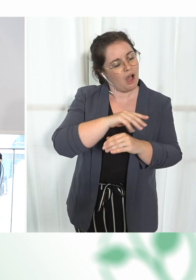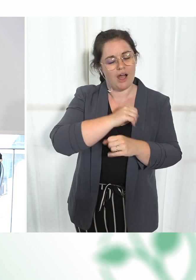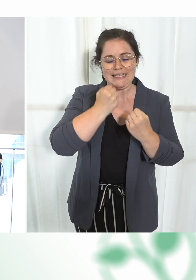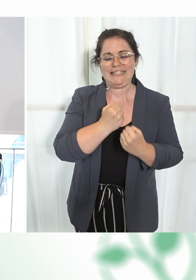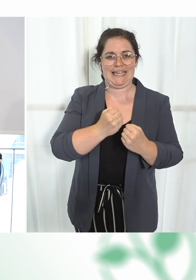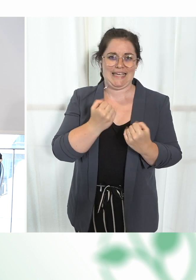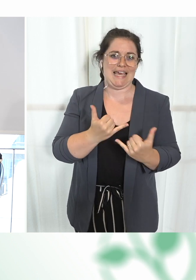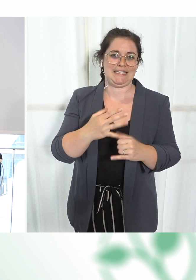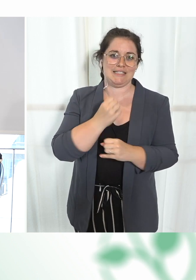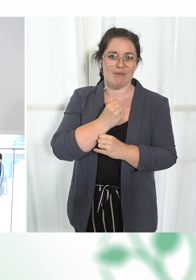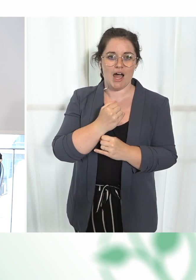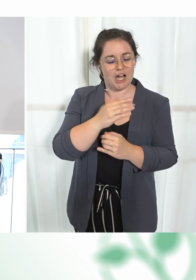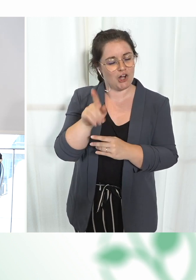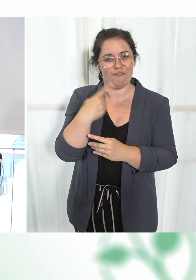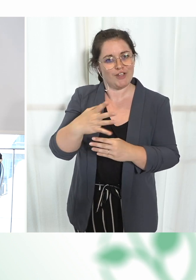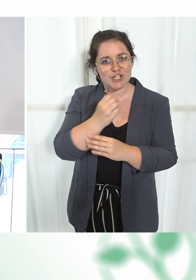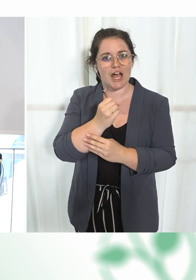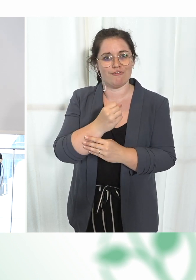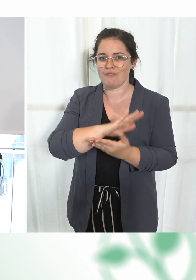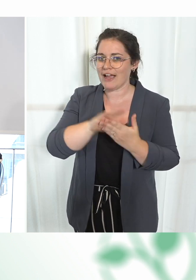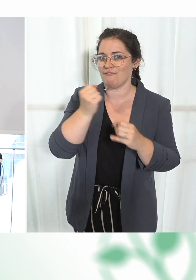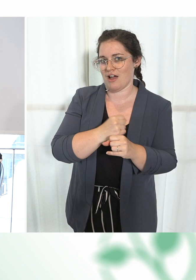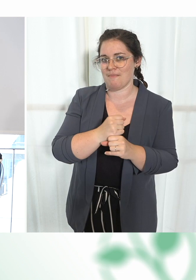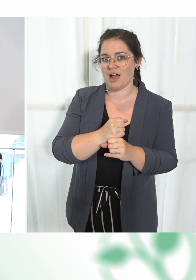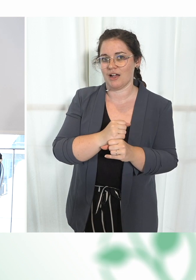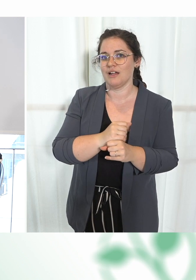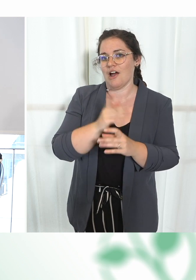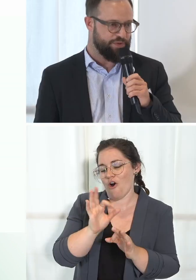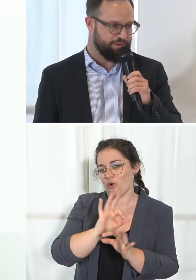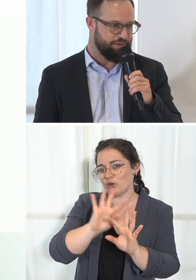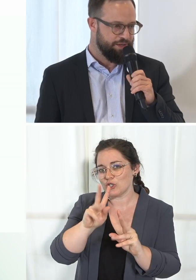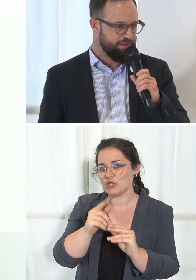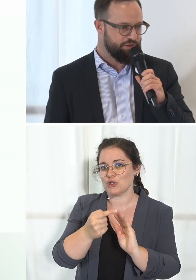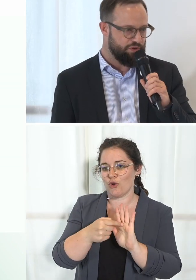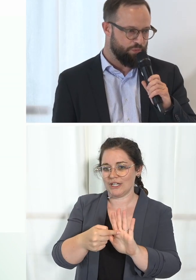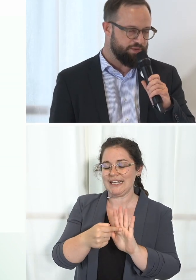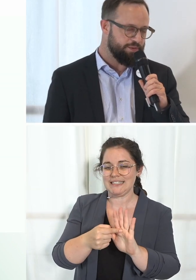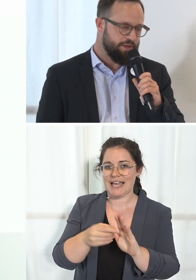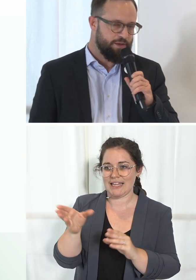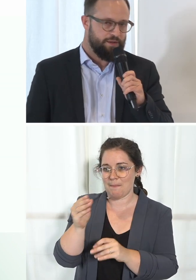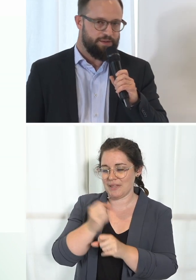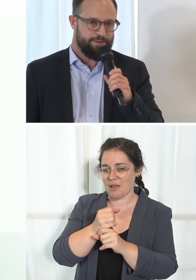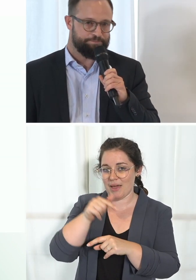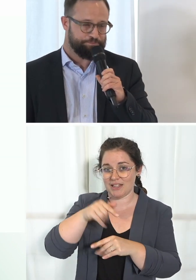an, wir schaffen das jetzt und wir machen es jetzt einfach. Sie haben das auch ganz eindrucksvoll geschildert mit den Mitarbeiterinnen hier vor Ort.